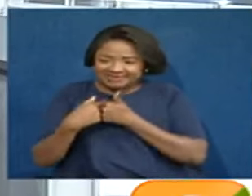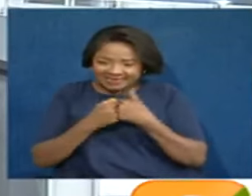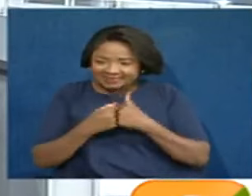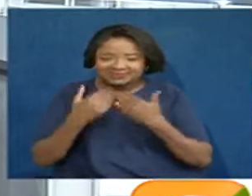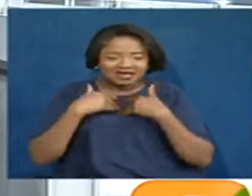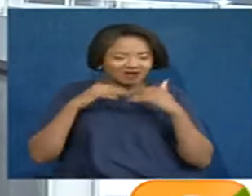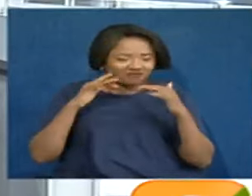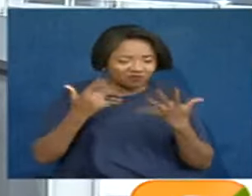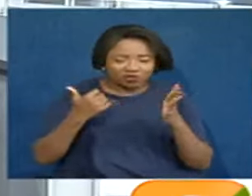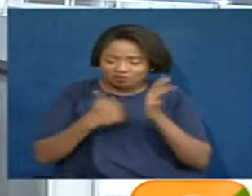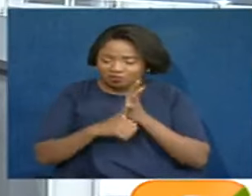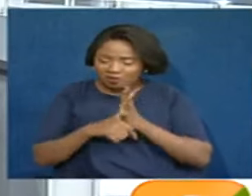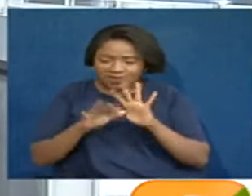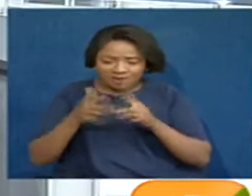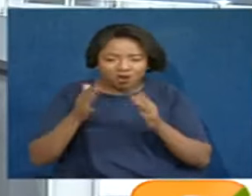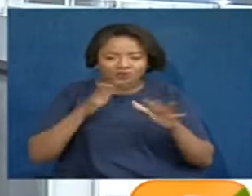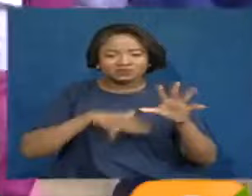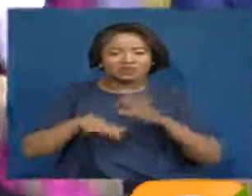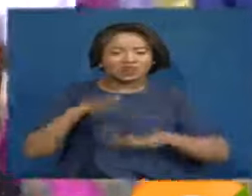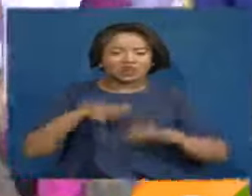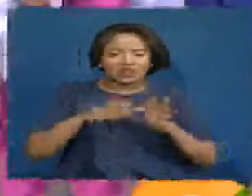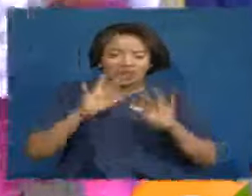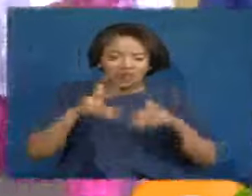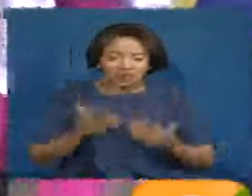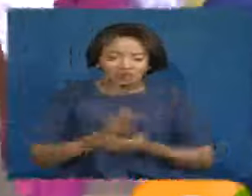masaibu wanayopata.